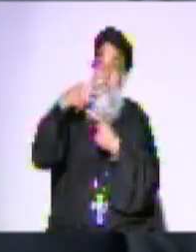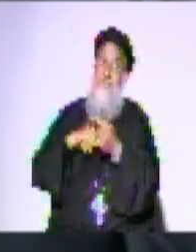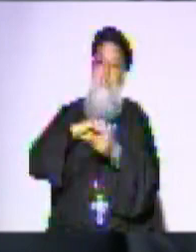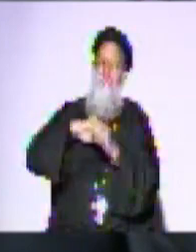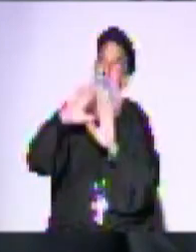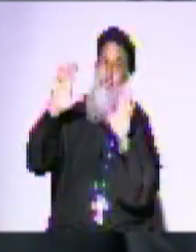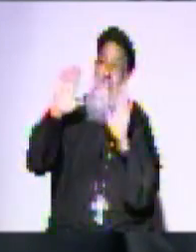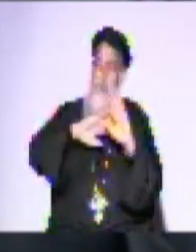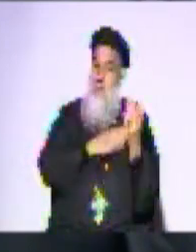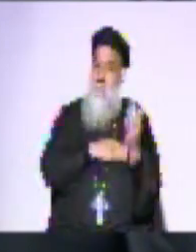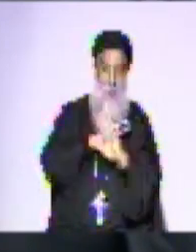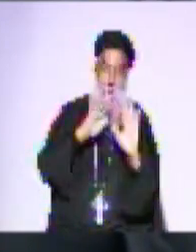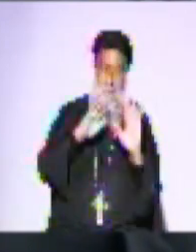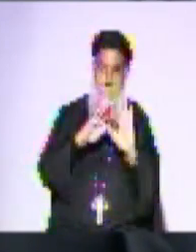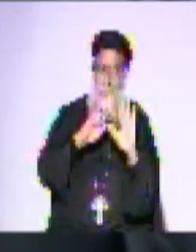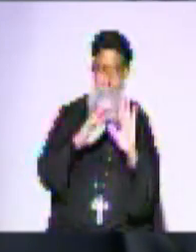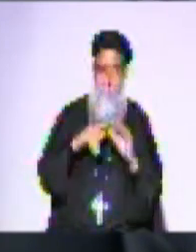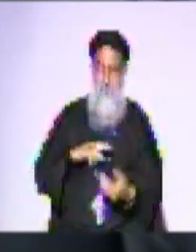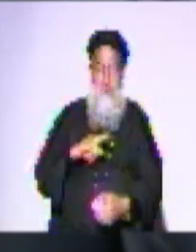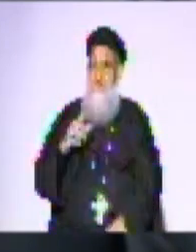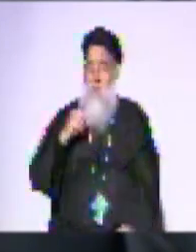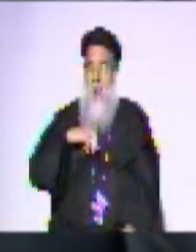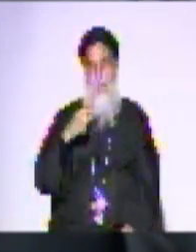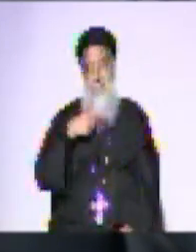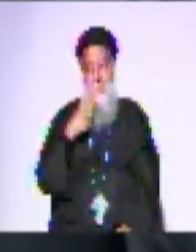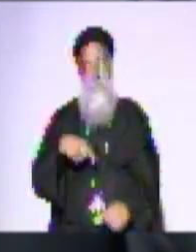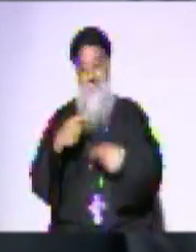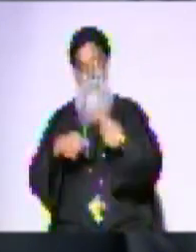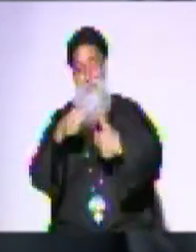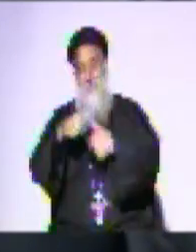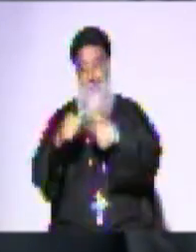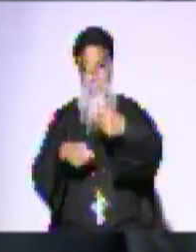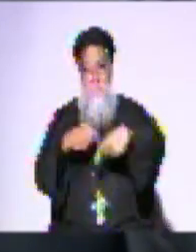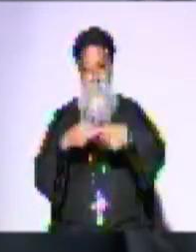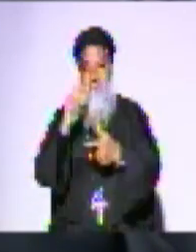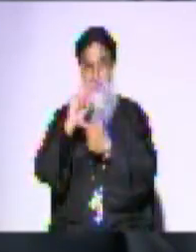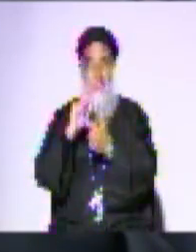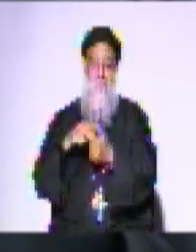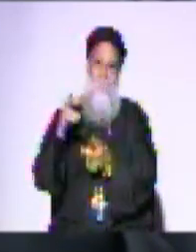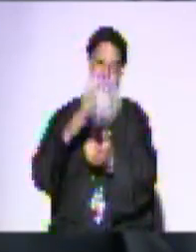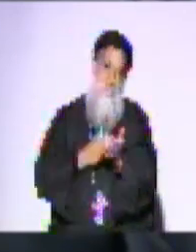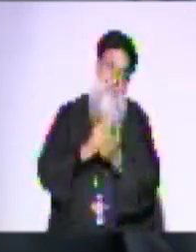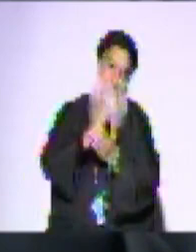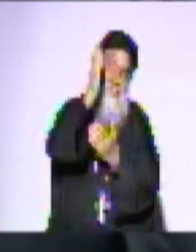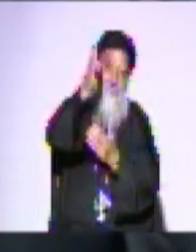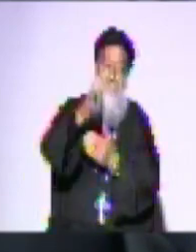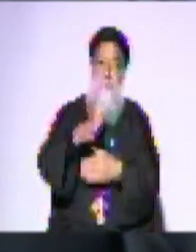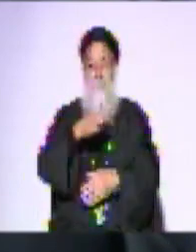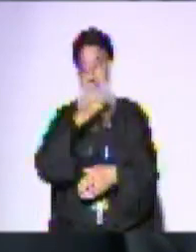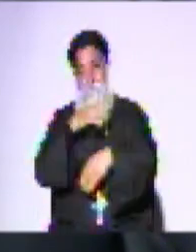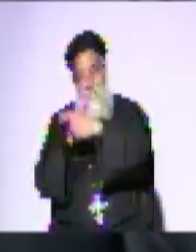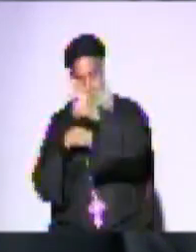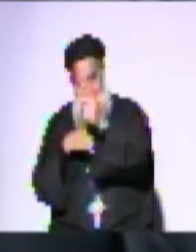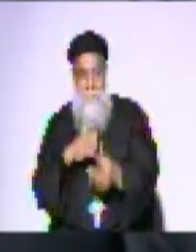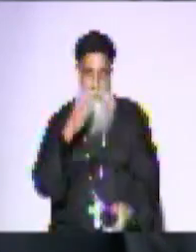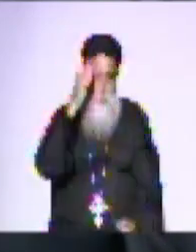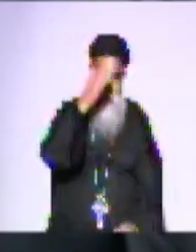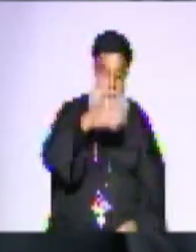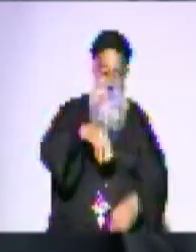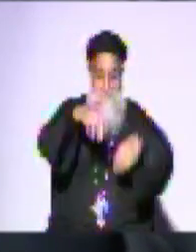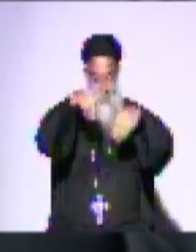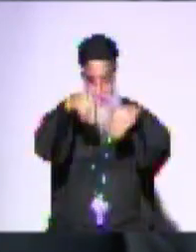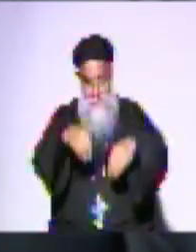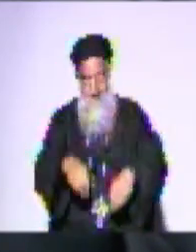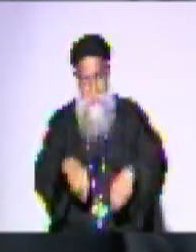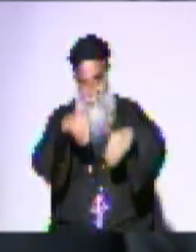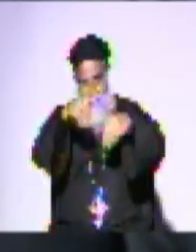انت كده امنت خلاص ما مش محتاج حاجه السيد المسيح ارسله الى حنانيا الدمشقي وقال له يعتمد